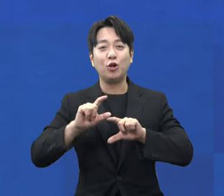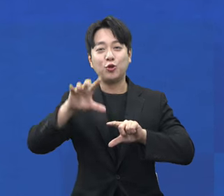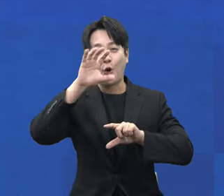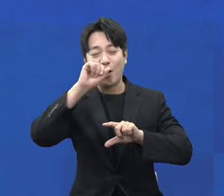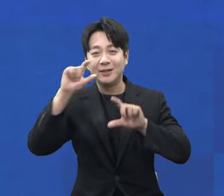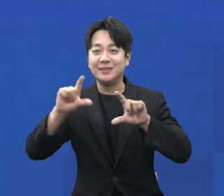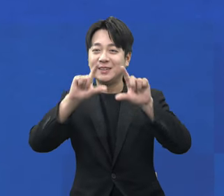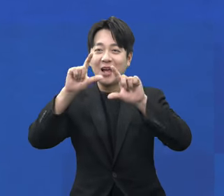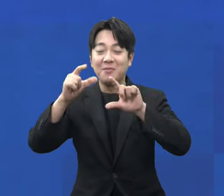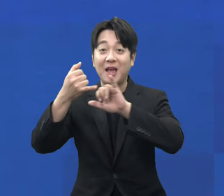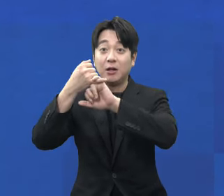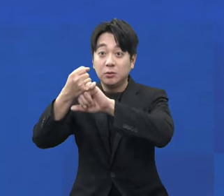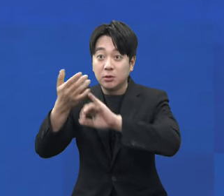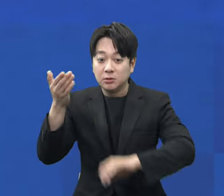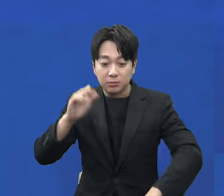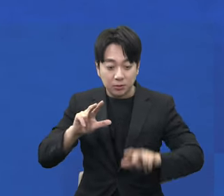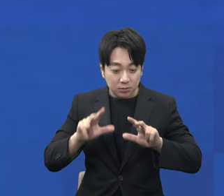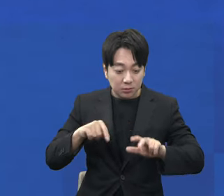못하고 있습니다.